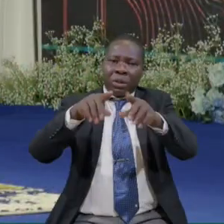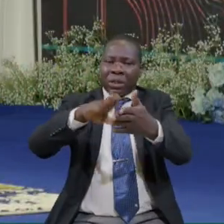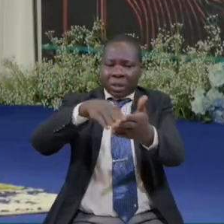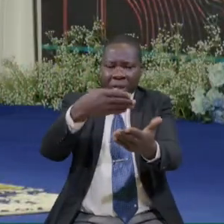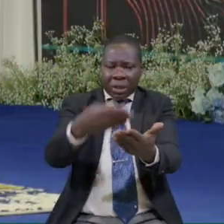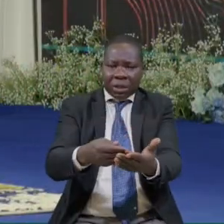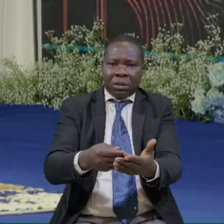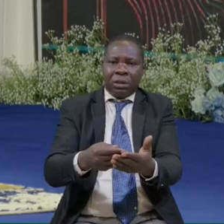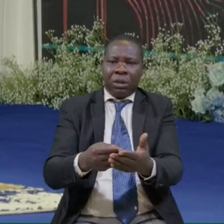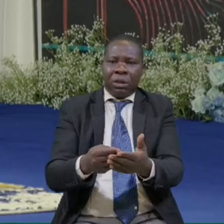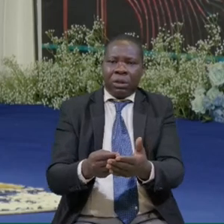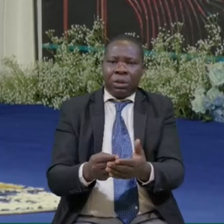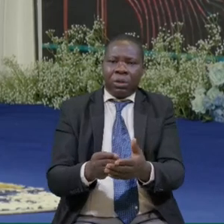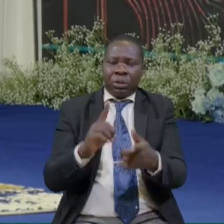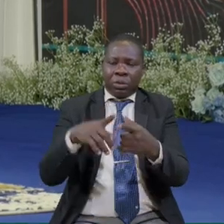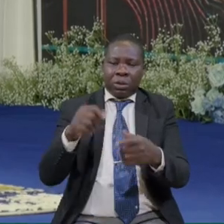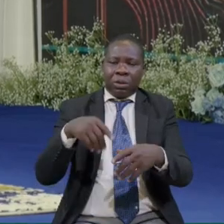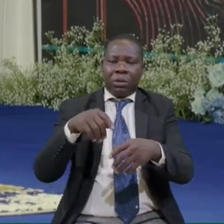Ouais,